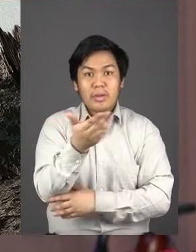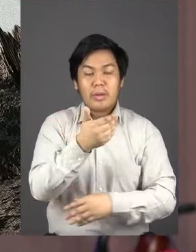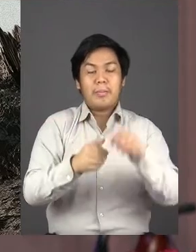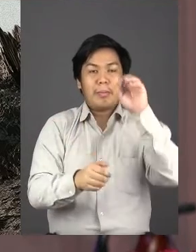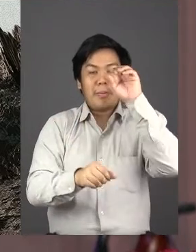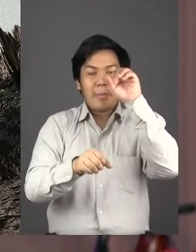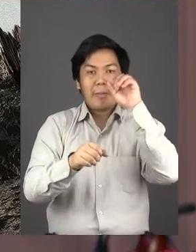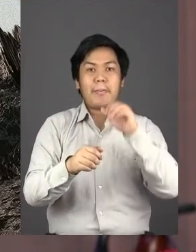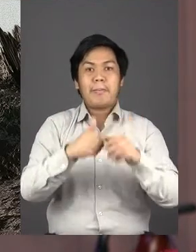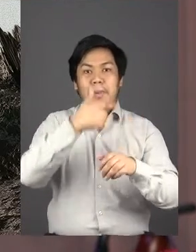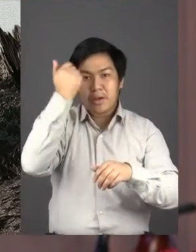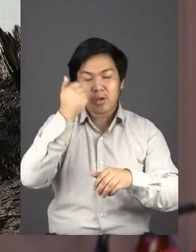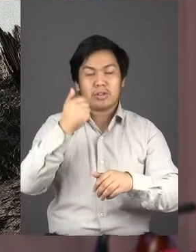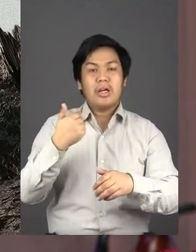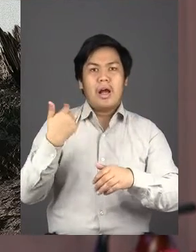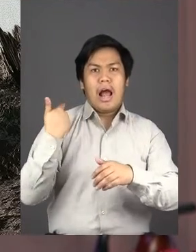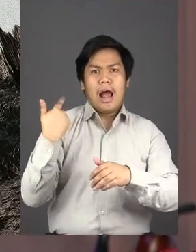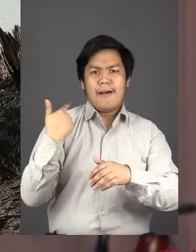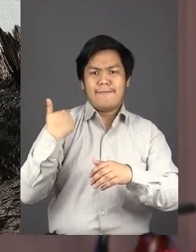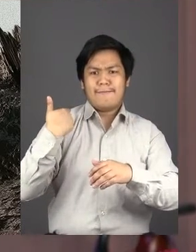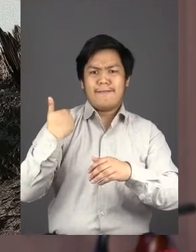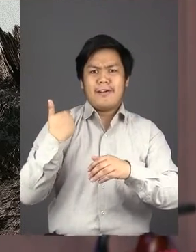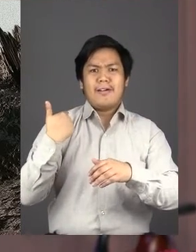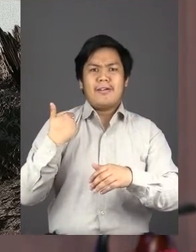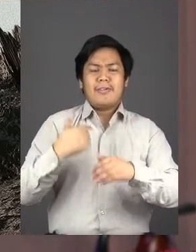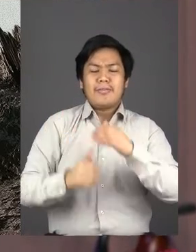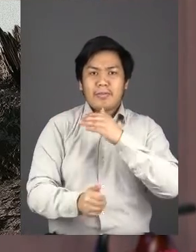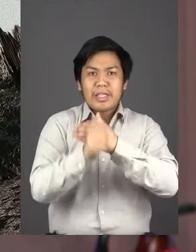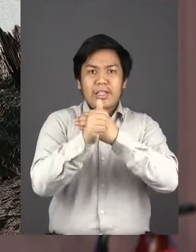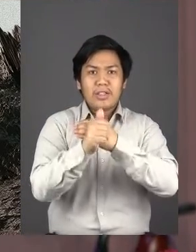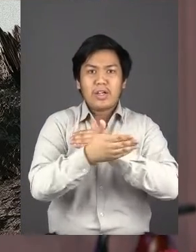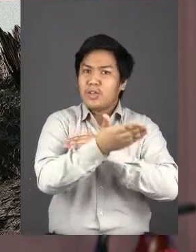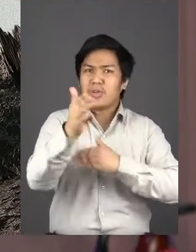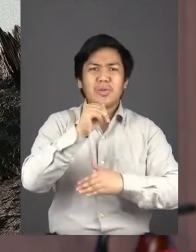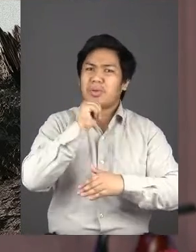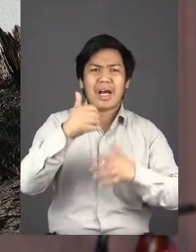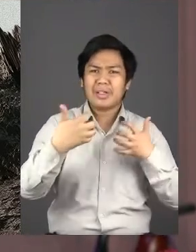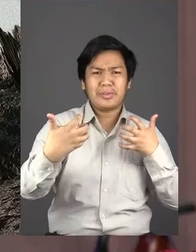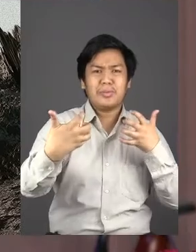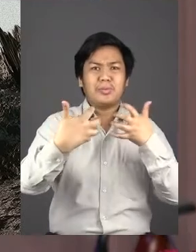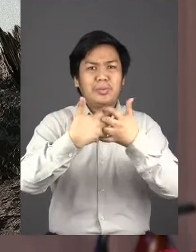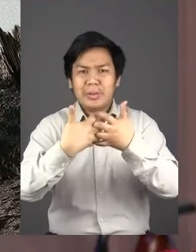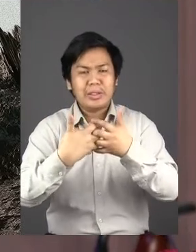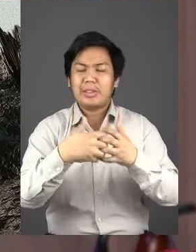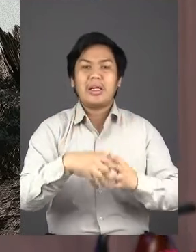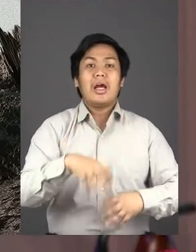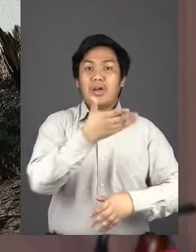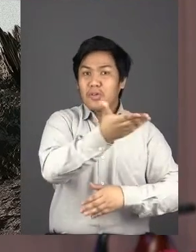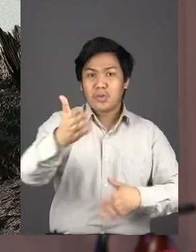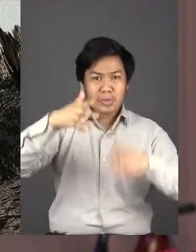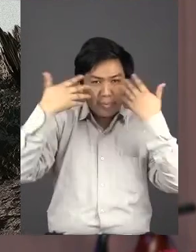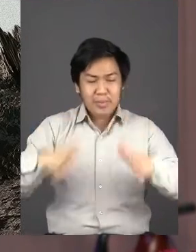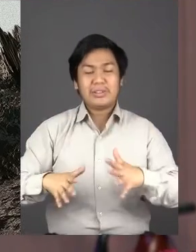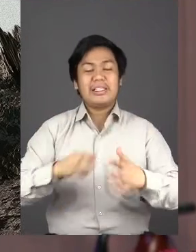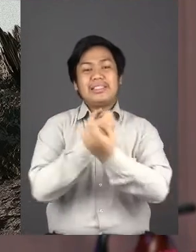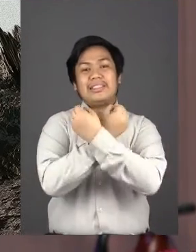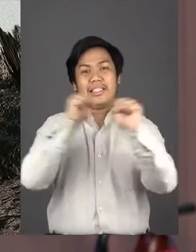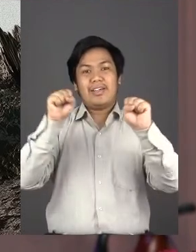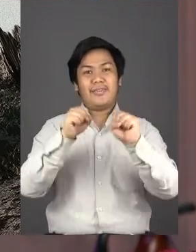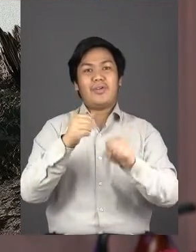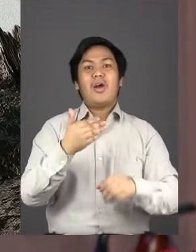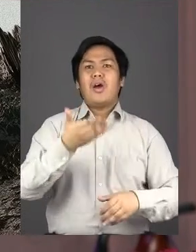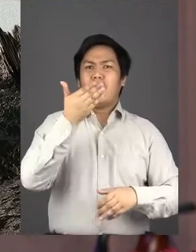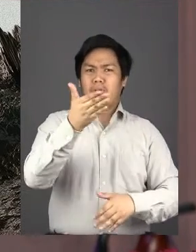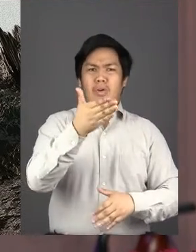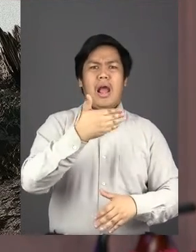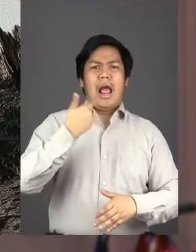yan, dahil hindi kayo dapat kasama dyan, dahil kayo ay iniligtas na ng Diyos, dahil kayo ay inangat na